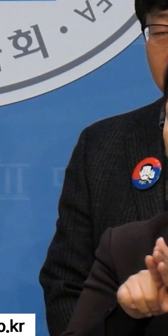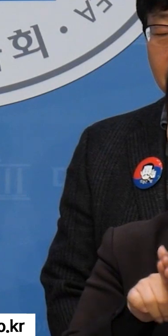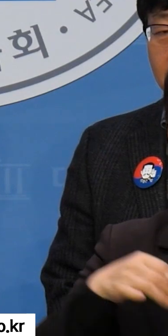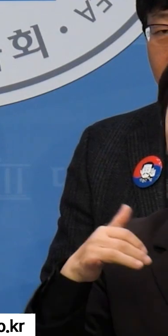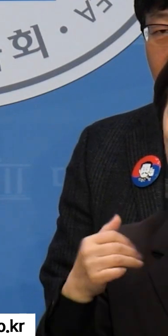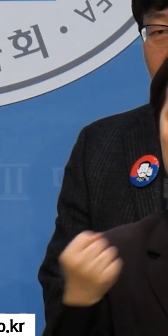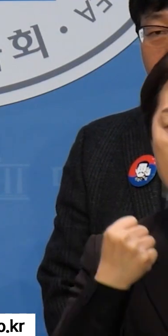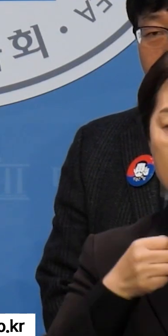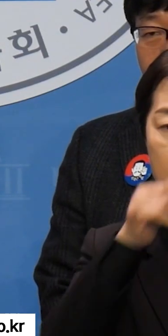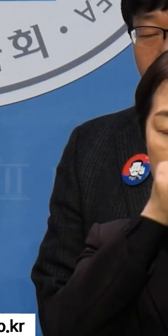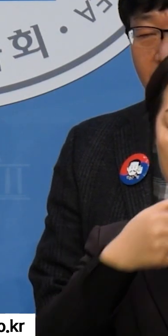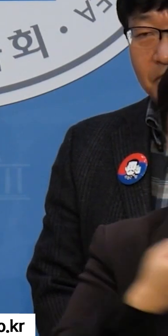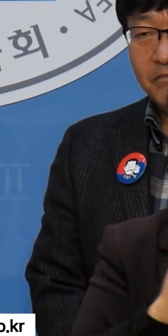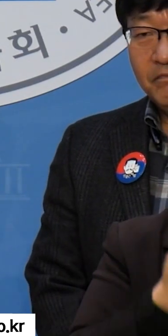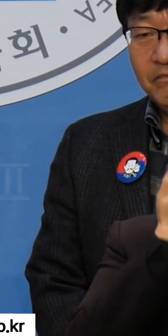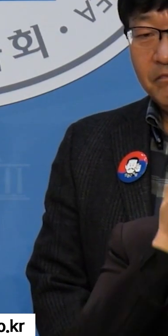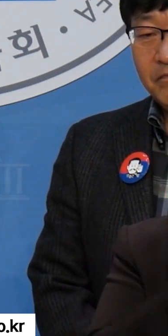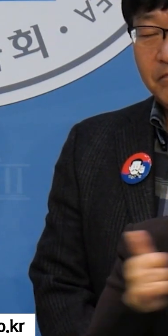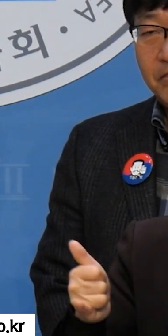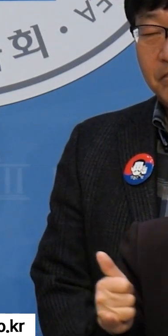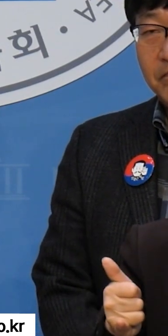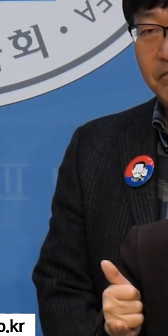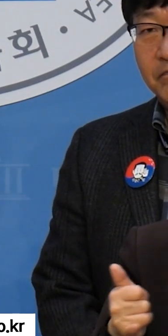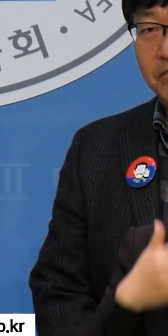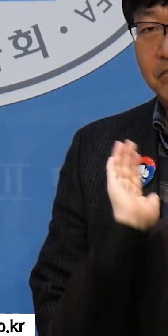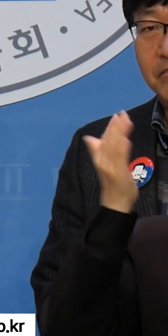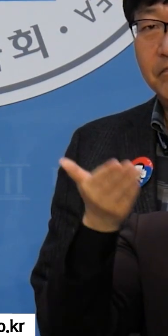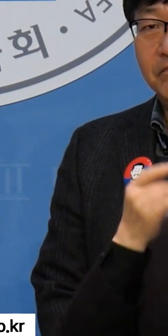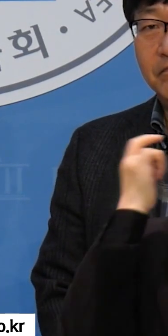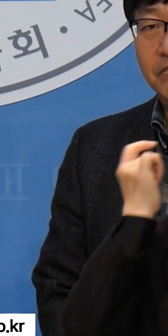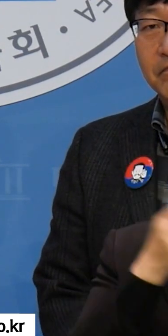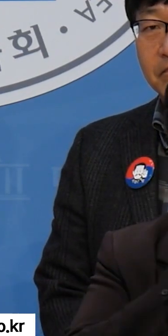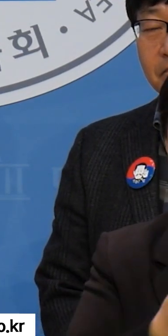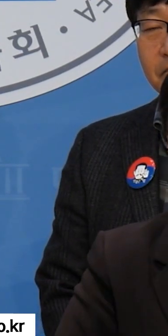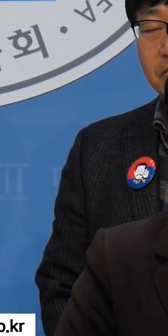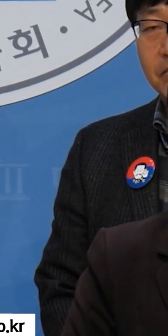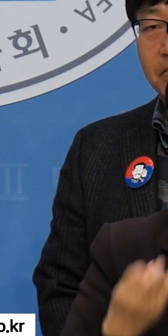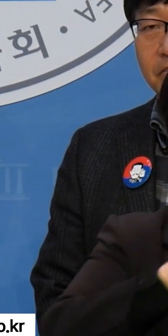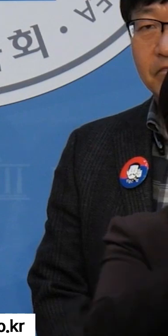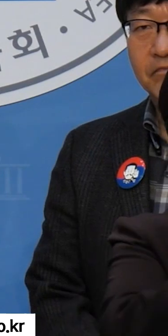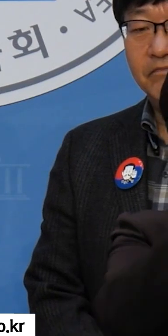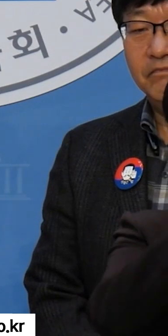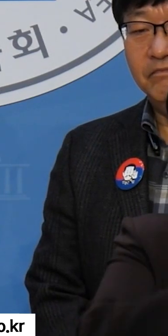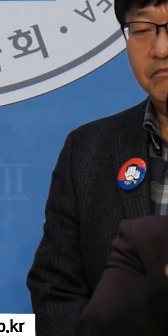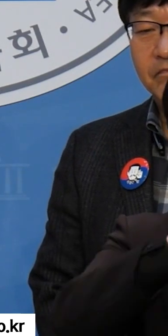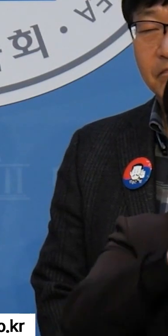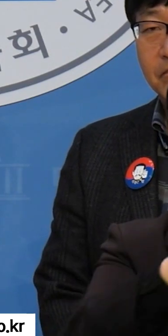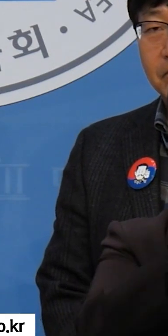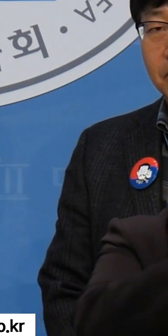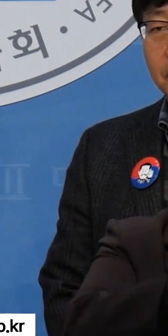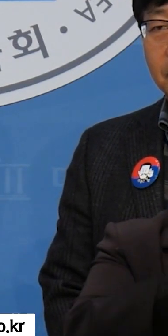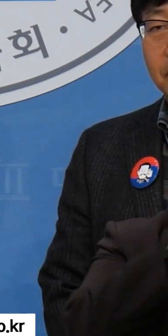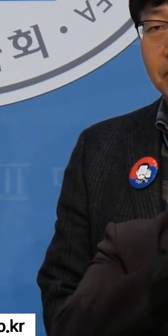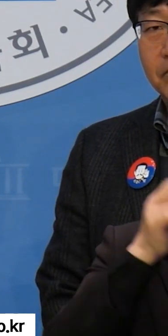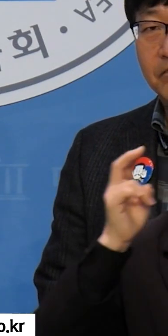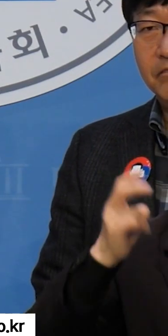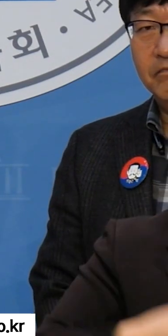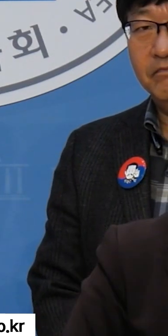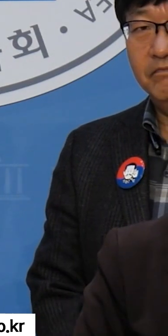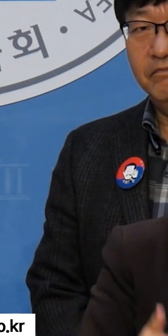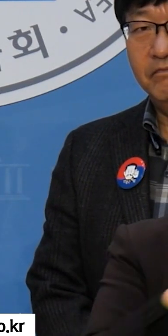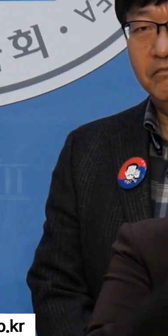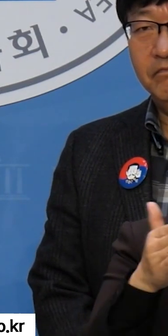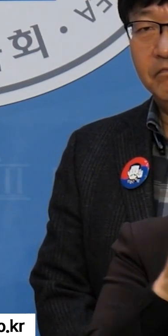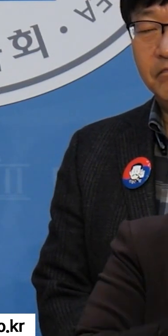있게 싸워줄 사람과 메시지를 갈망하고 있고 무엇보다 좀 실효적인 정책을 마련해 주기를 희망하고 계십니다.